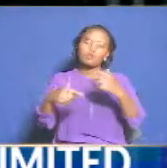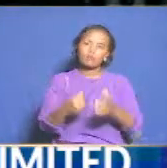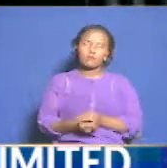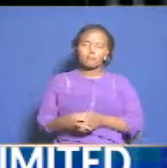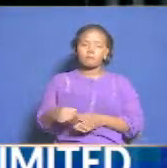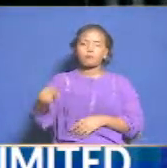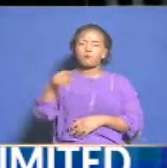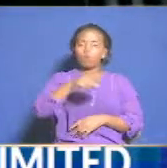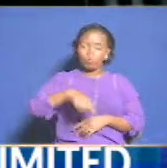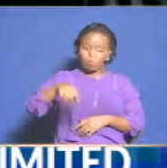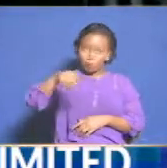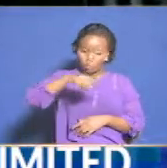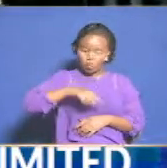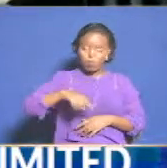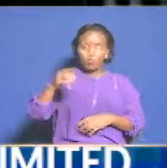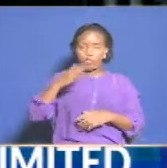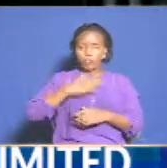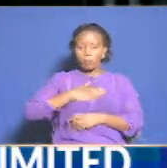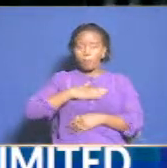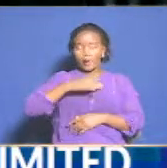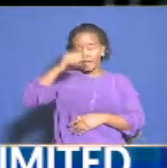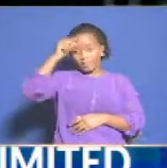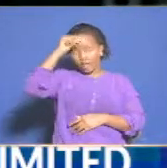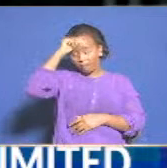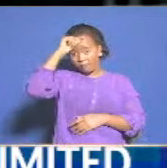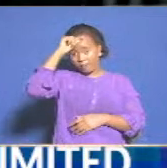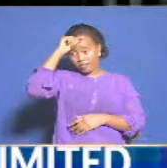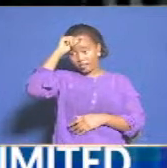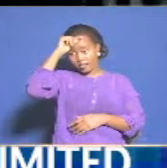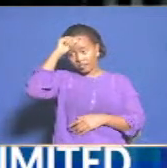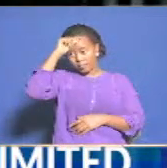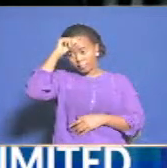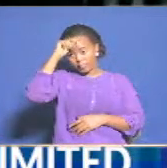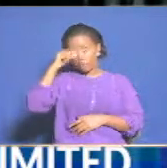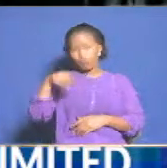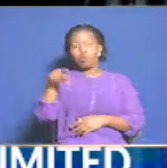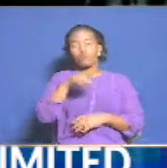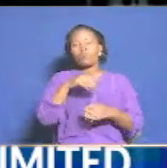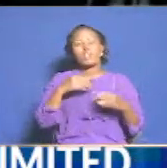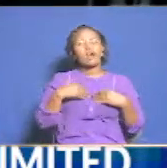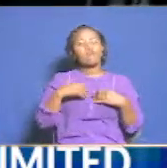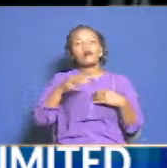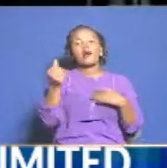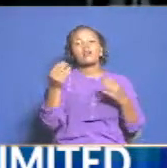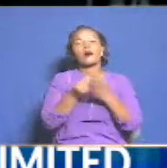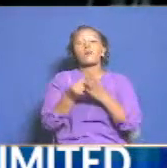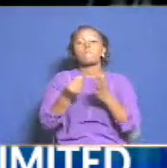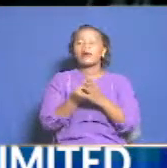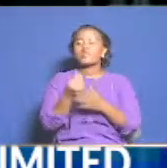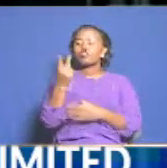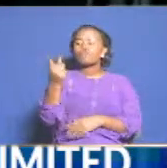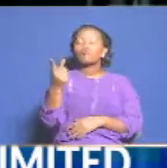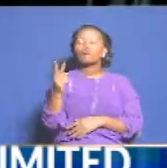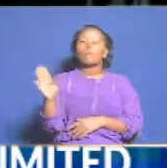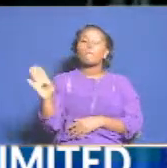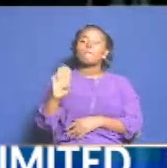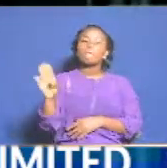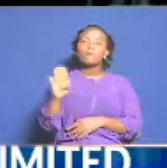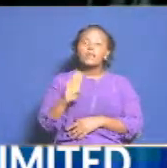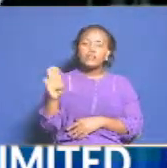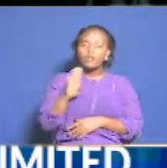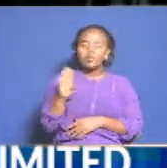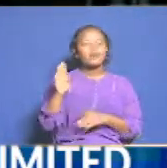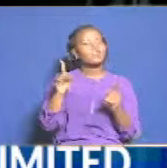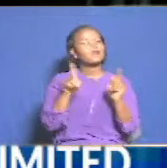Sisi tumekuja tumeweka on top of it zaidi ya ingine shilingi bilioni 2 kwa